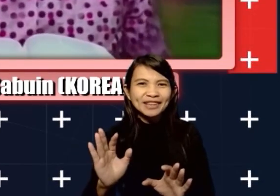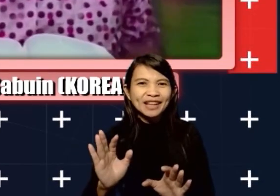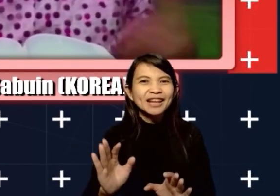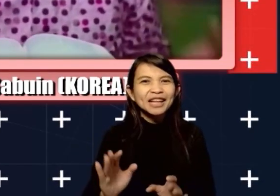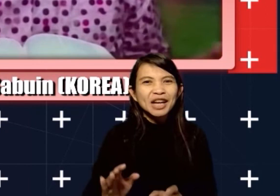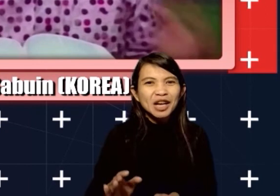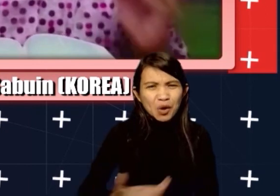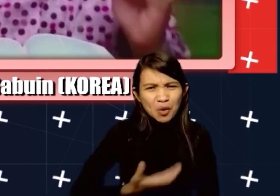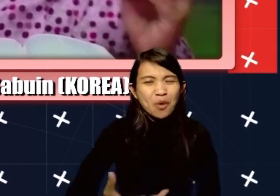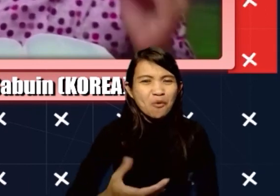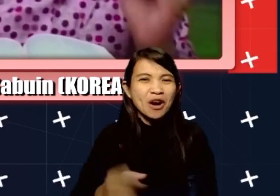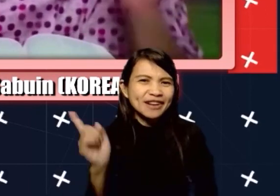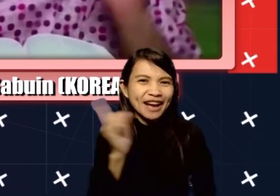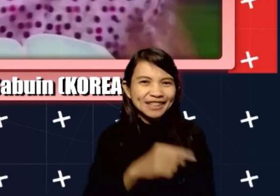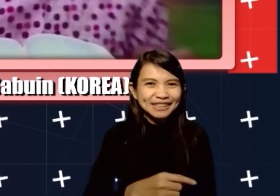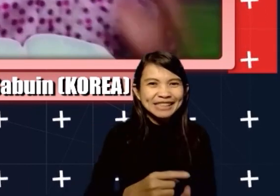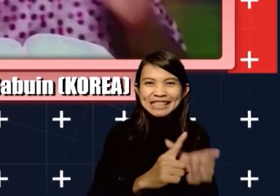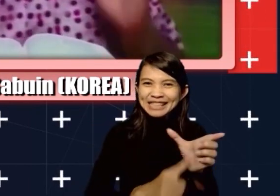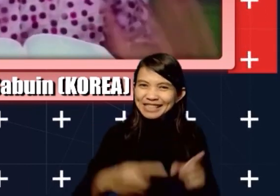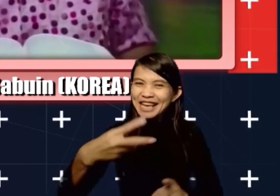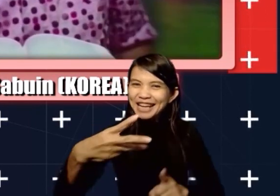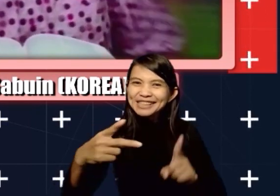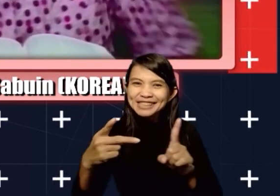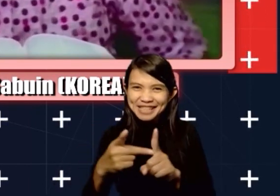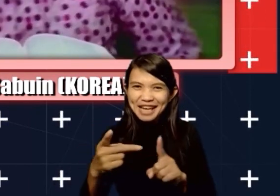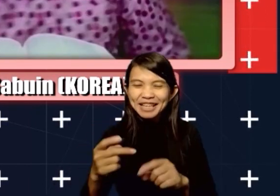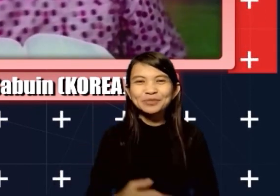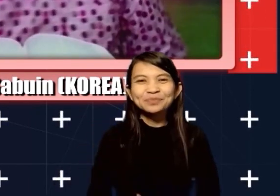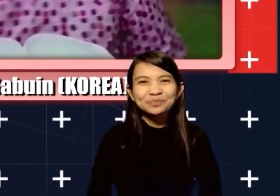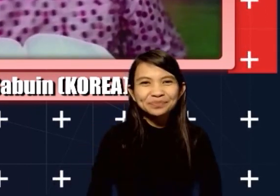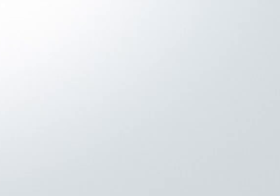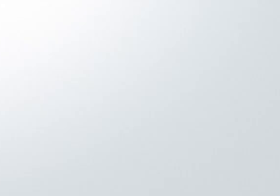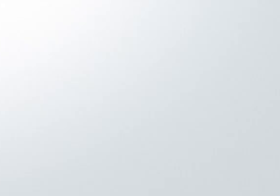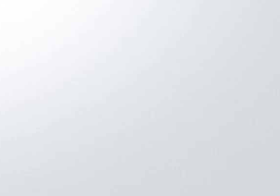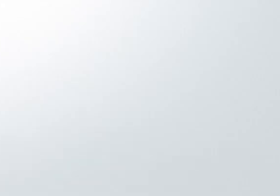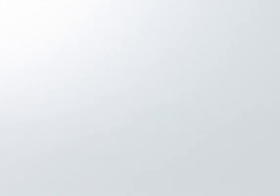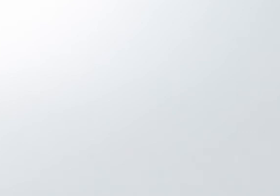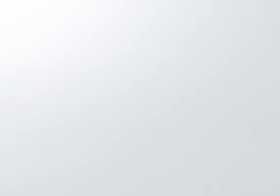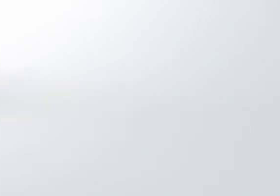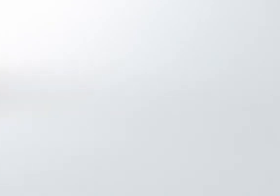Atau Bapak, saya kurang tahu Ibu atau Bapak. Tuhan berkati. Terima kasih Pendeta.